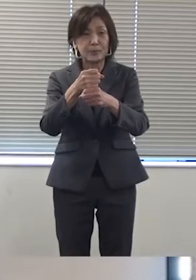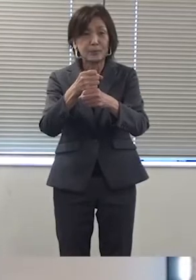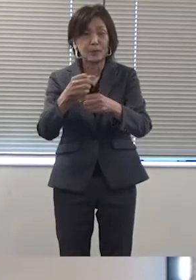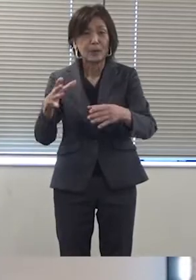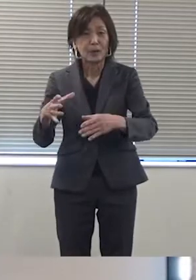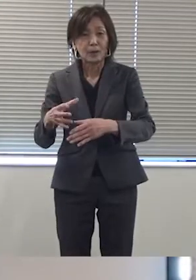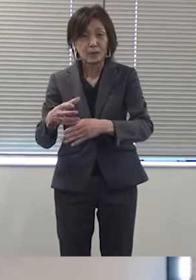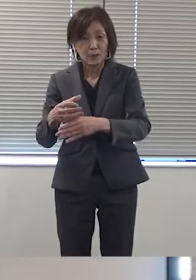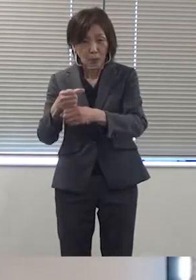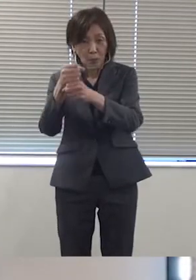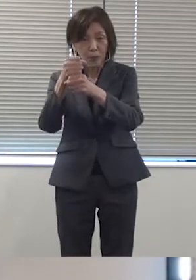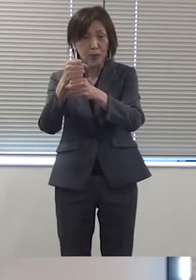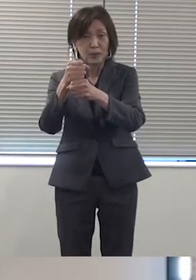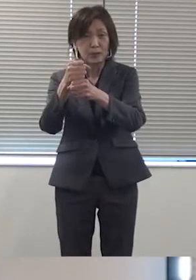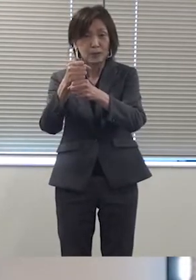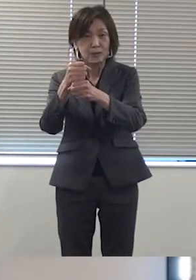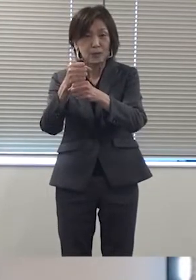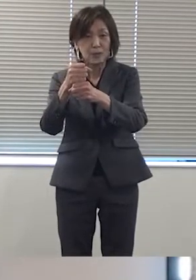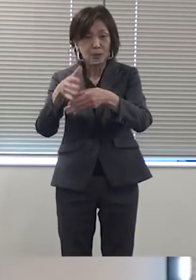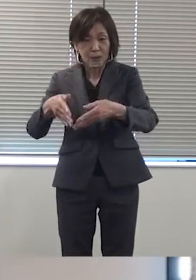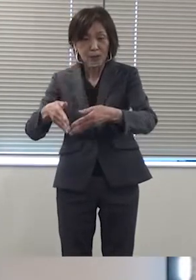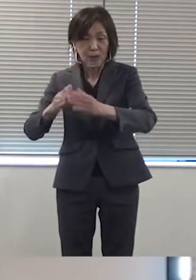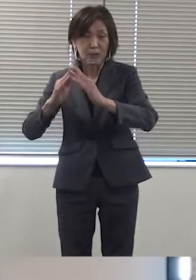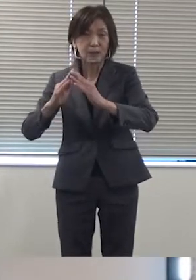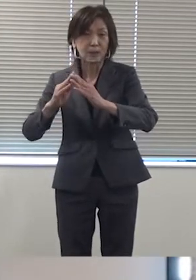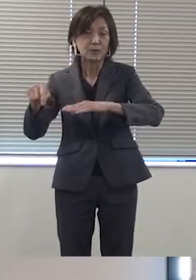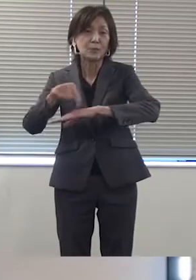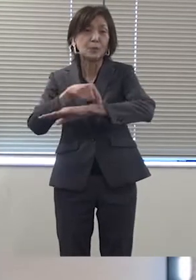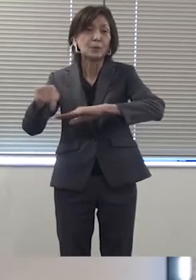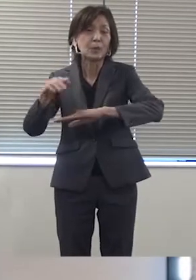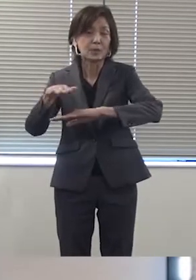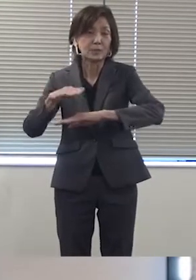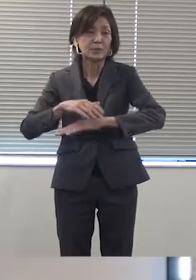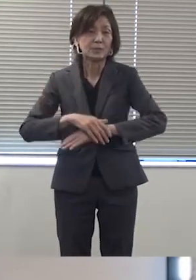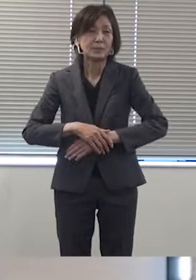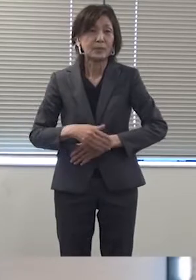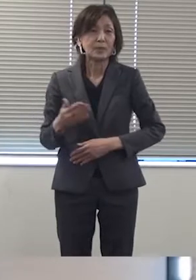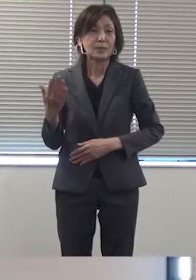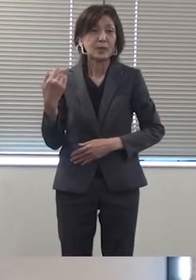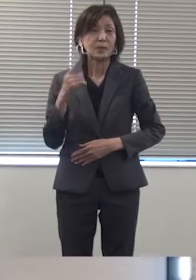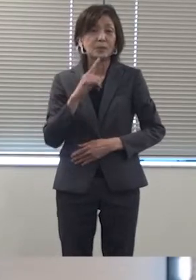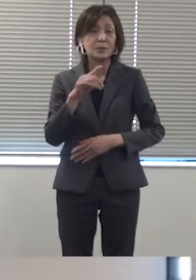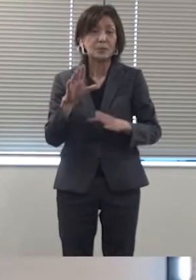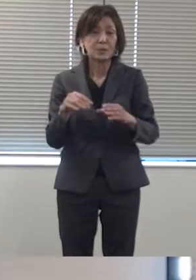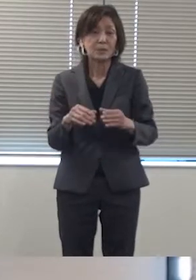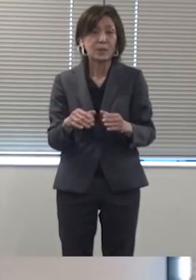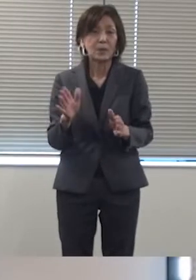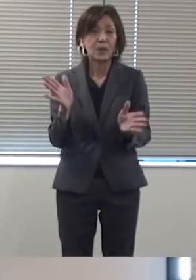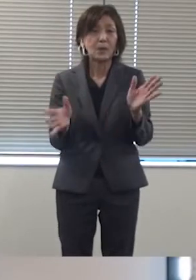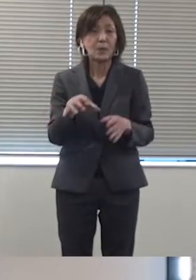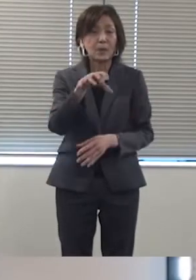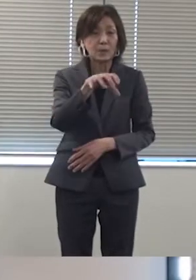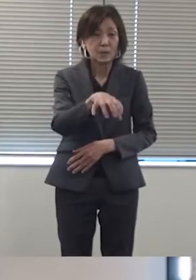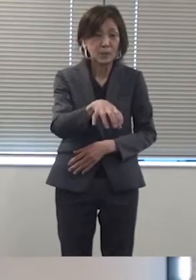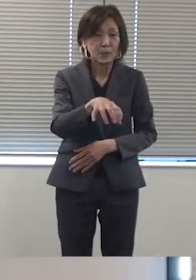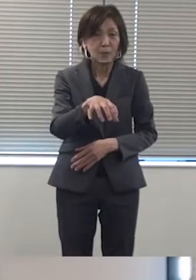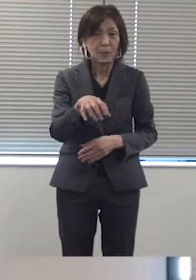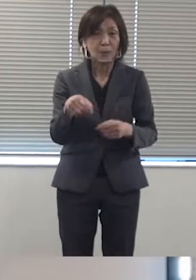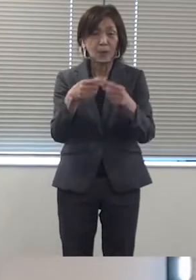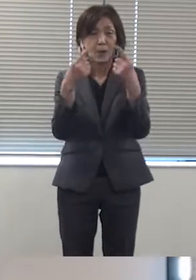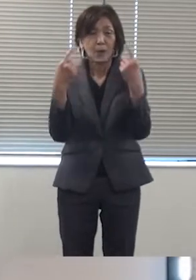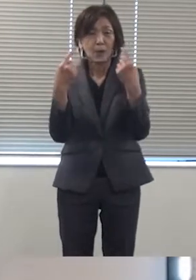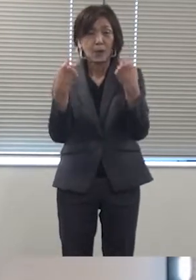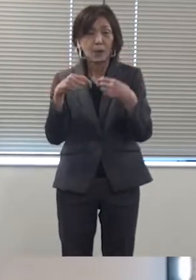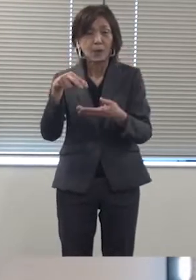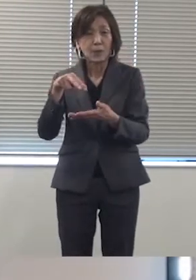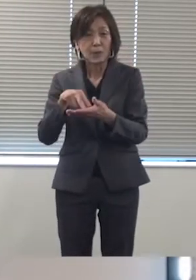です。それから先ほど言いました保育所、公立民営の保育所の今後の在り方を検討していく大